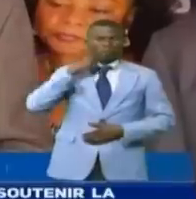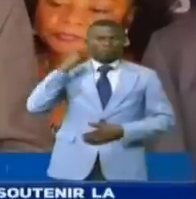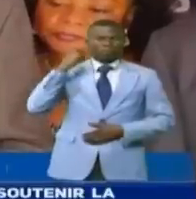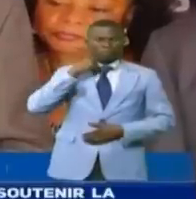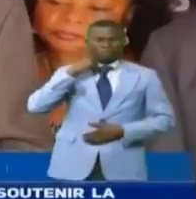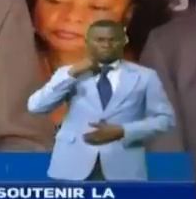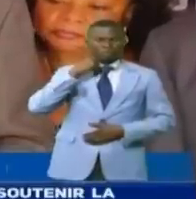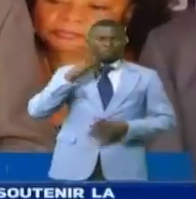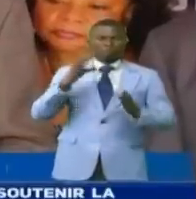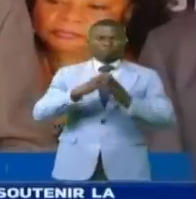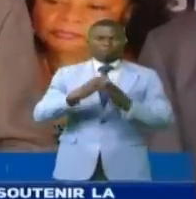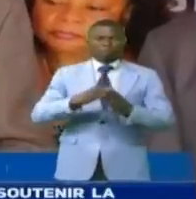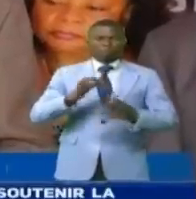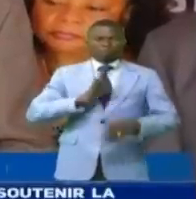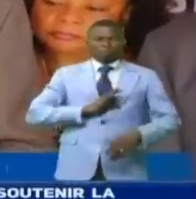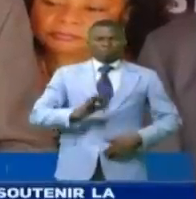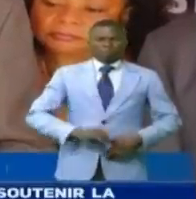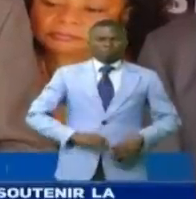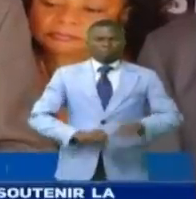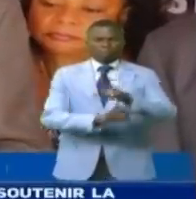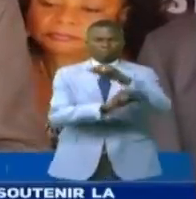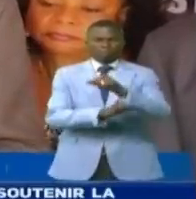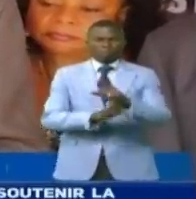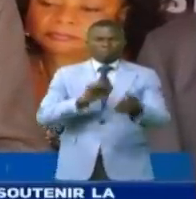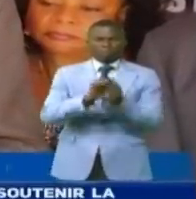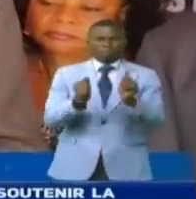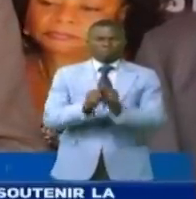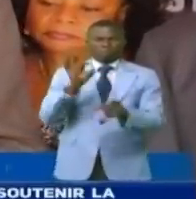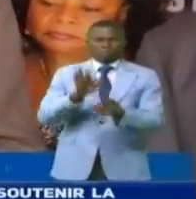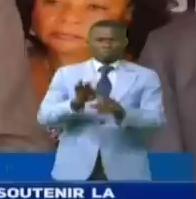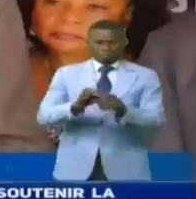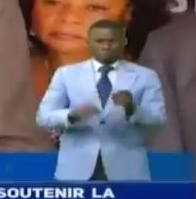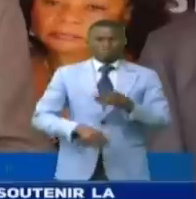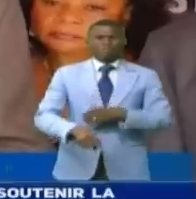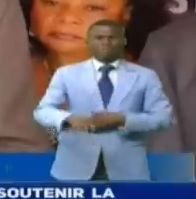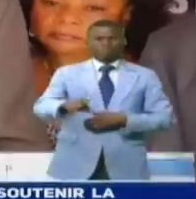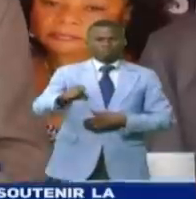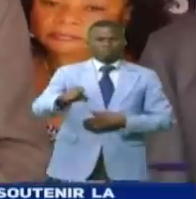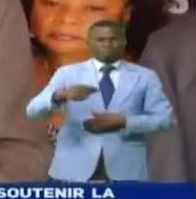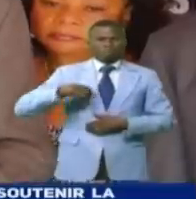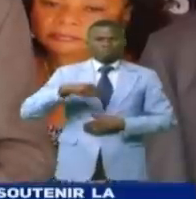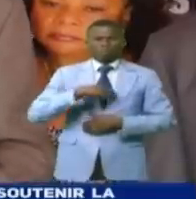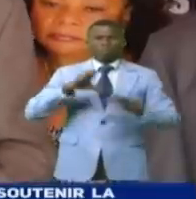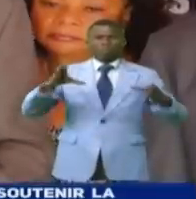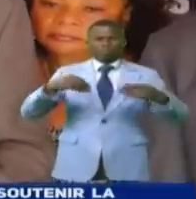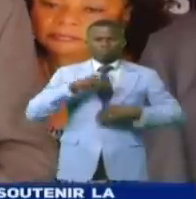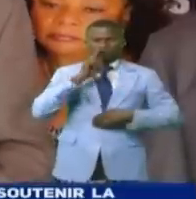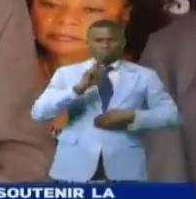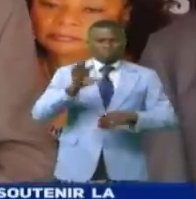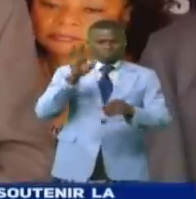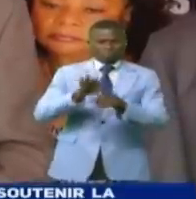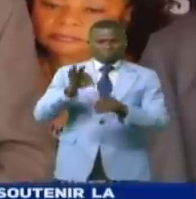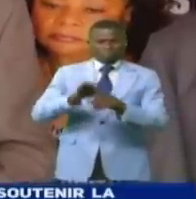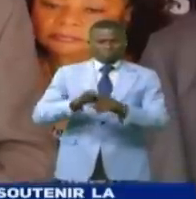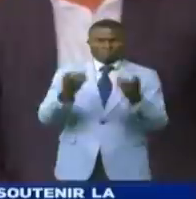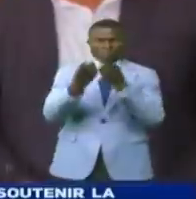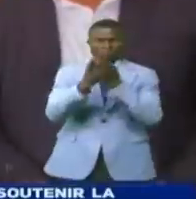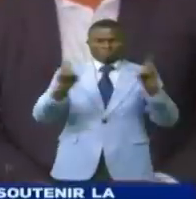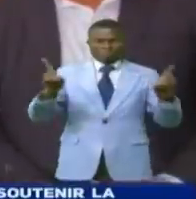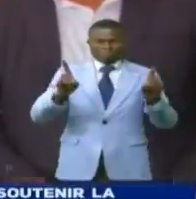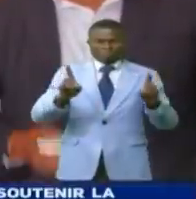Fatih Béton, nous soutenons le processus électoral en cours et sommes convaincus que les élections